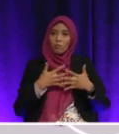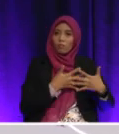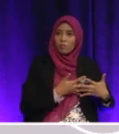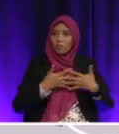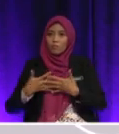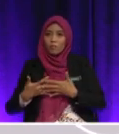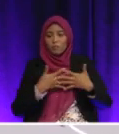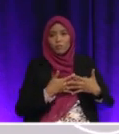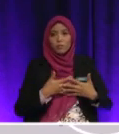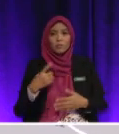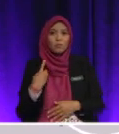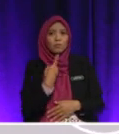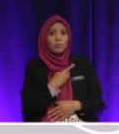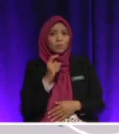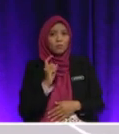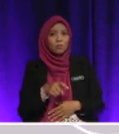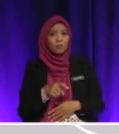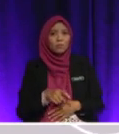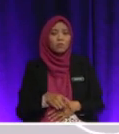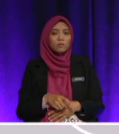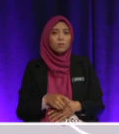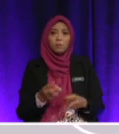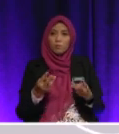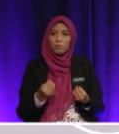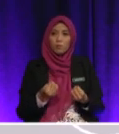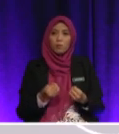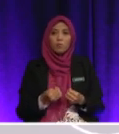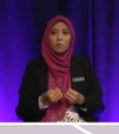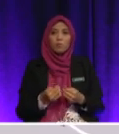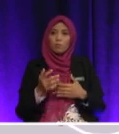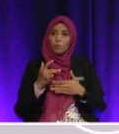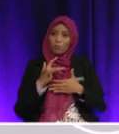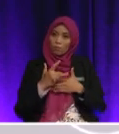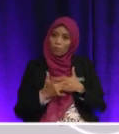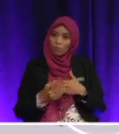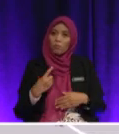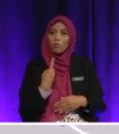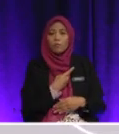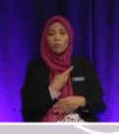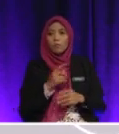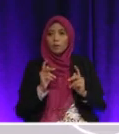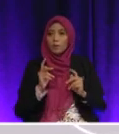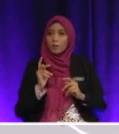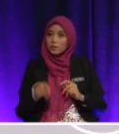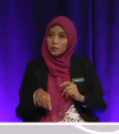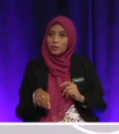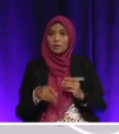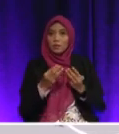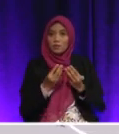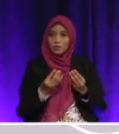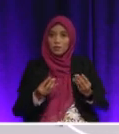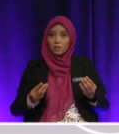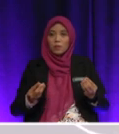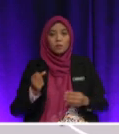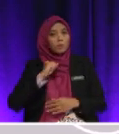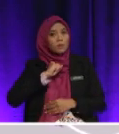mesti sanggup bergadai nyawa dan menumpahkan darah kita demi memastikan tanah air yang kita cintai ini akan